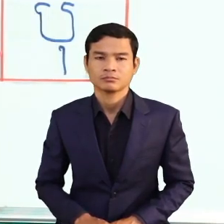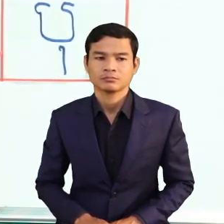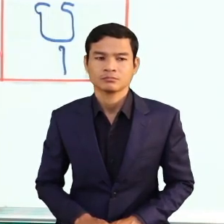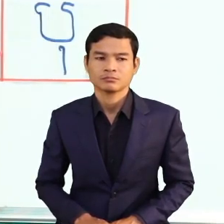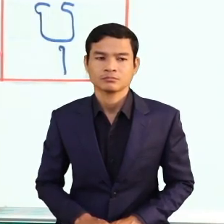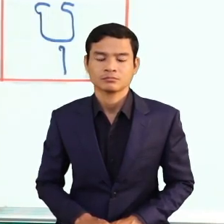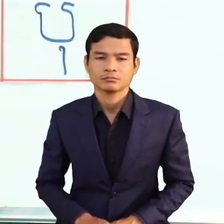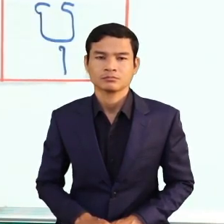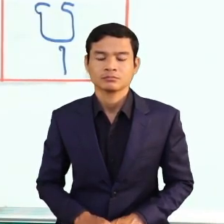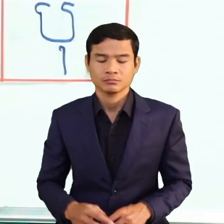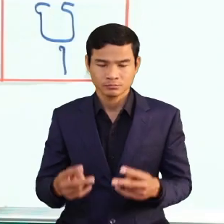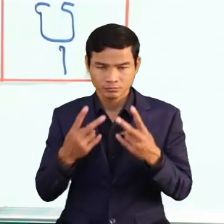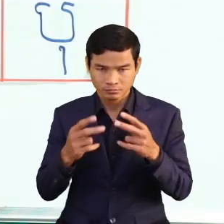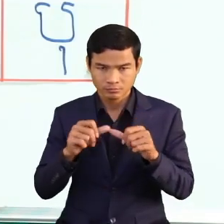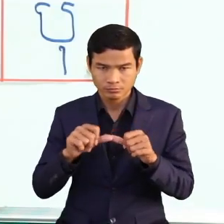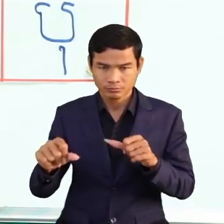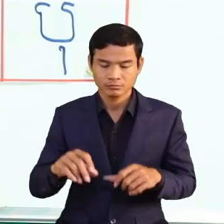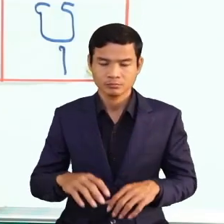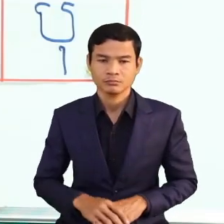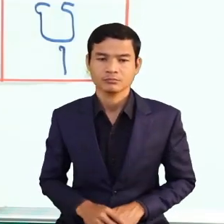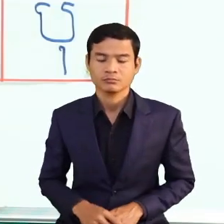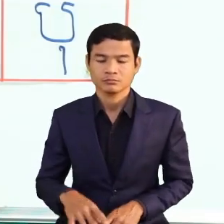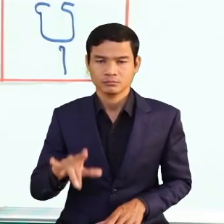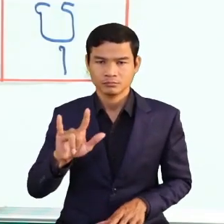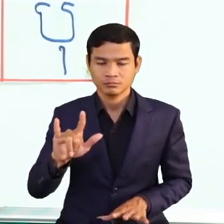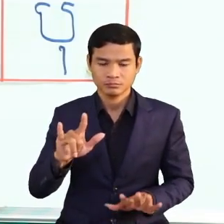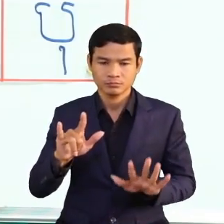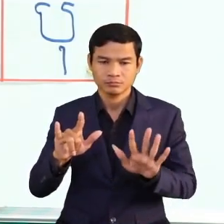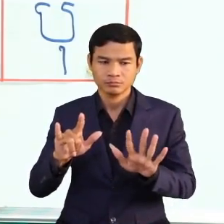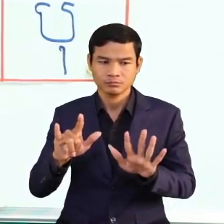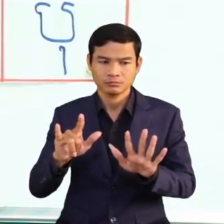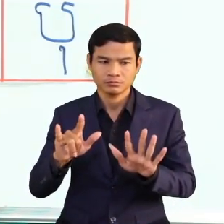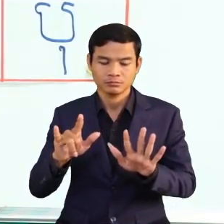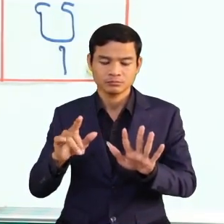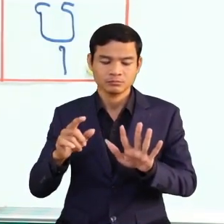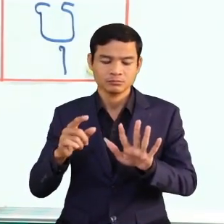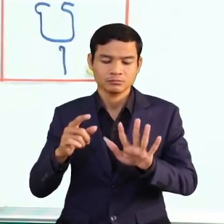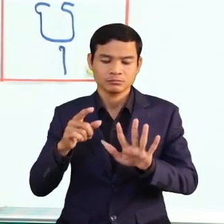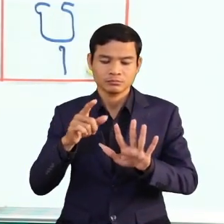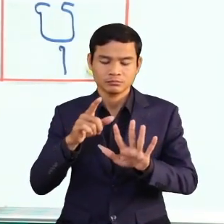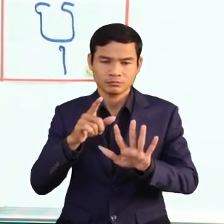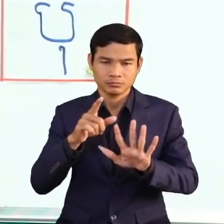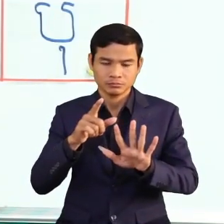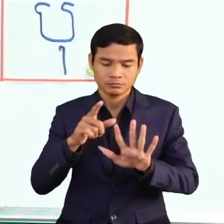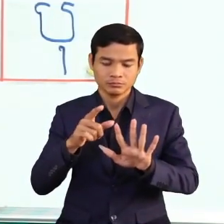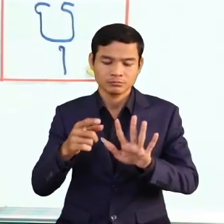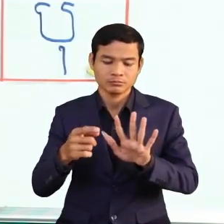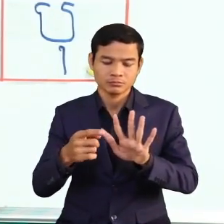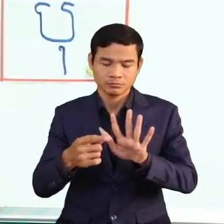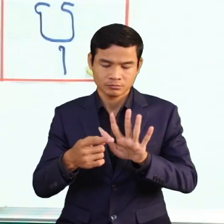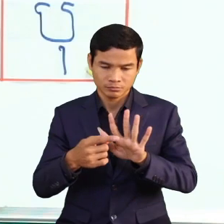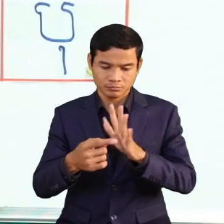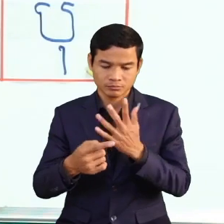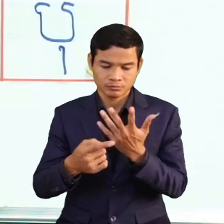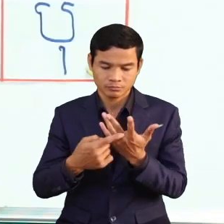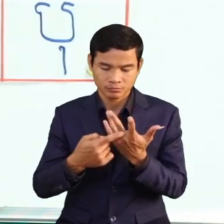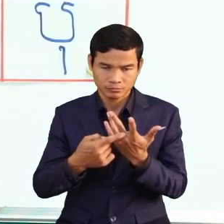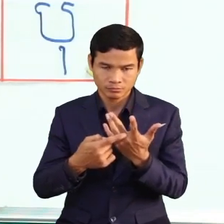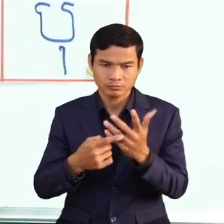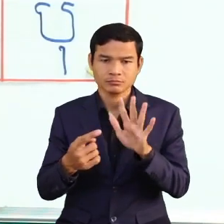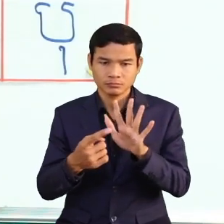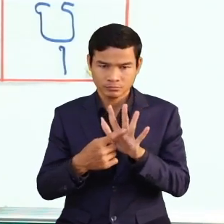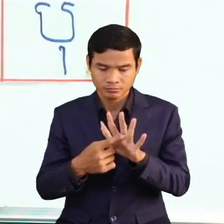ចាផ្ទៀងផ្ទាត់ប៉អាំបាទចា